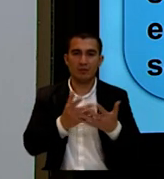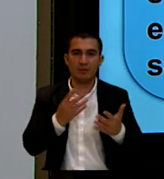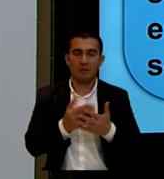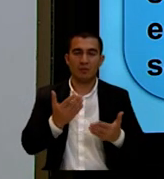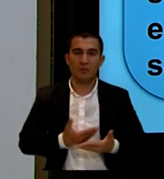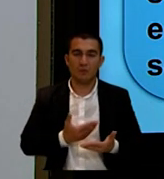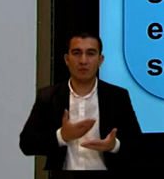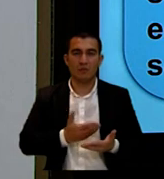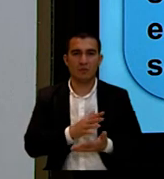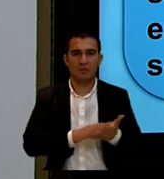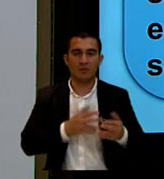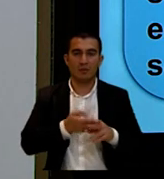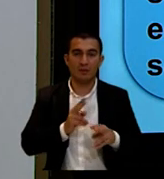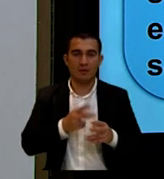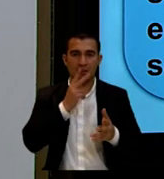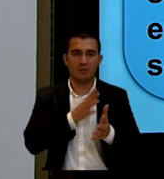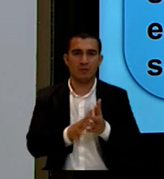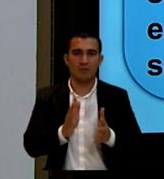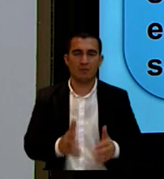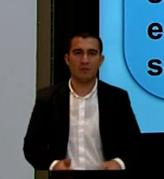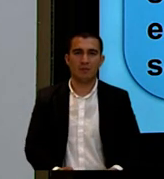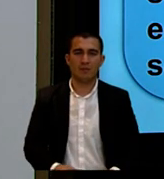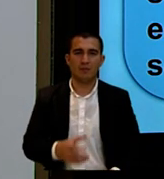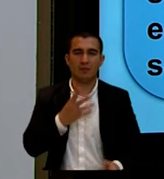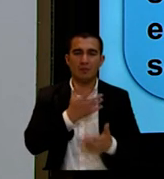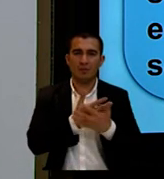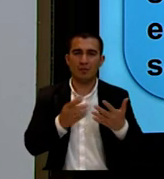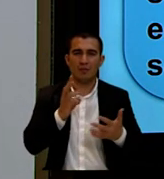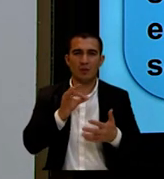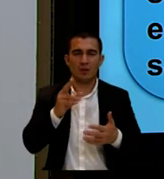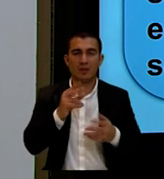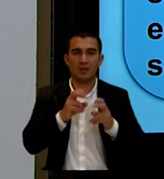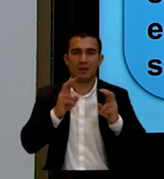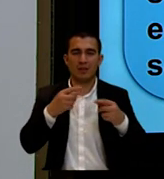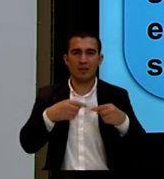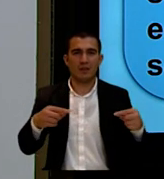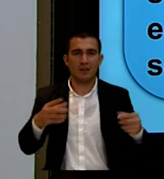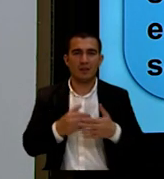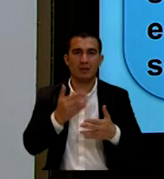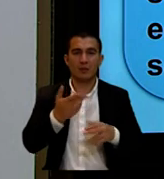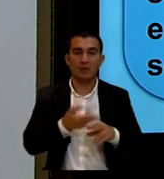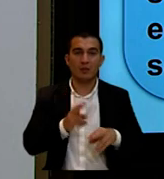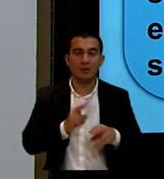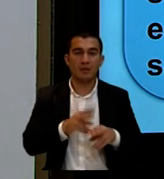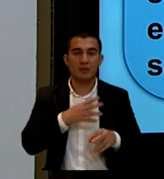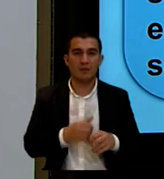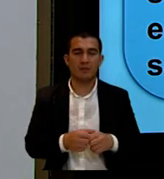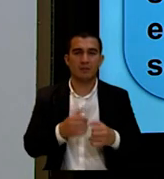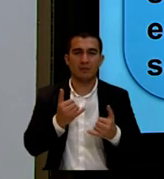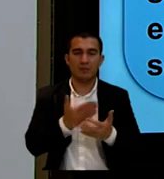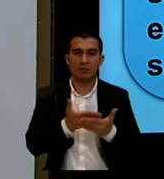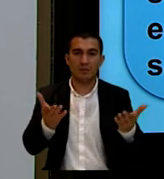hayotiy jarayonlari uchun sarflanadi. Moddalar almashinuvida kam energiya hosil bo'lganligi uchun